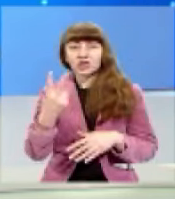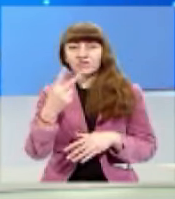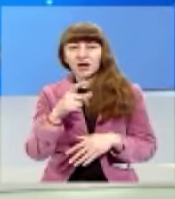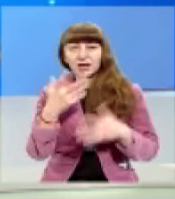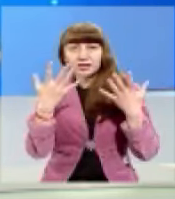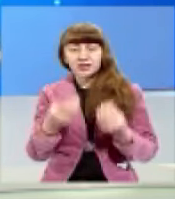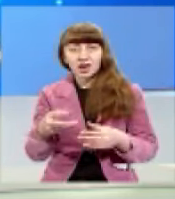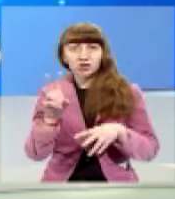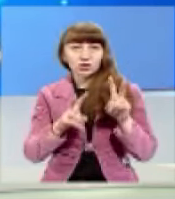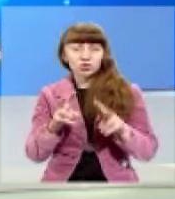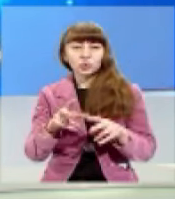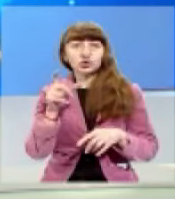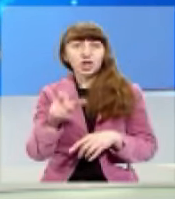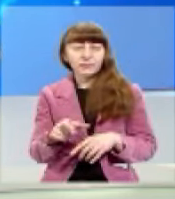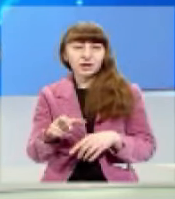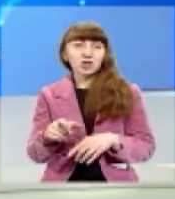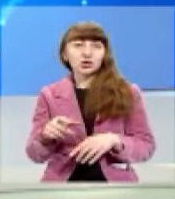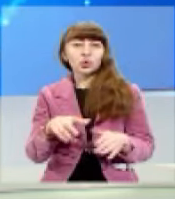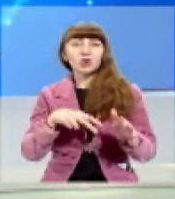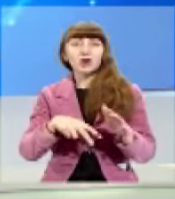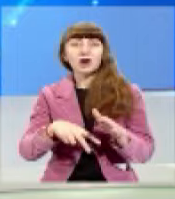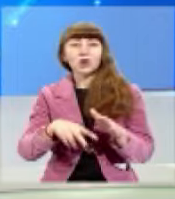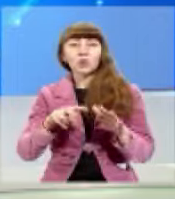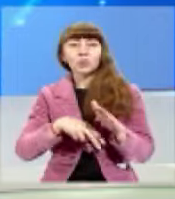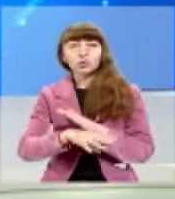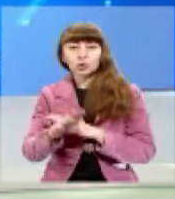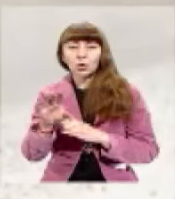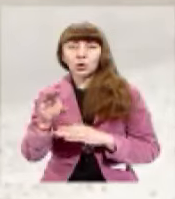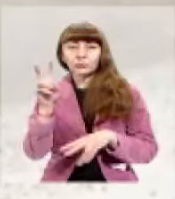скотом. Подробнее о подвигах спасателей расскажем в нашем материале.